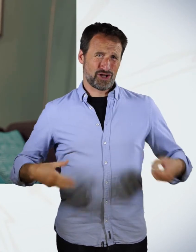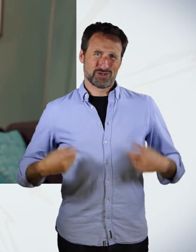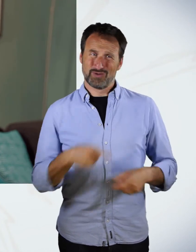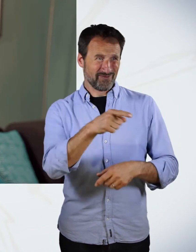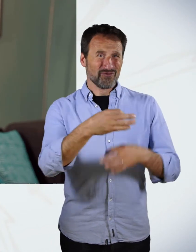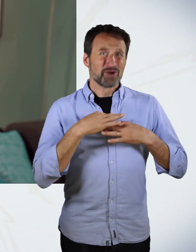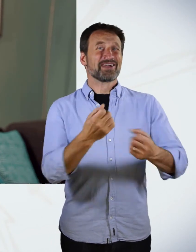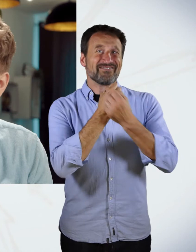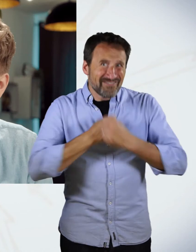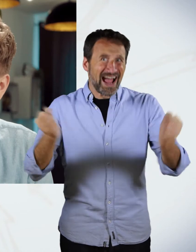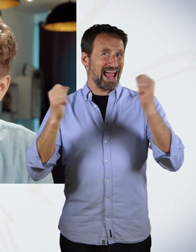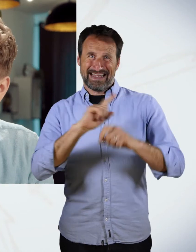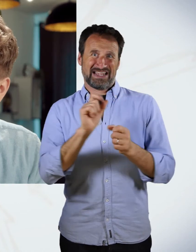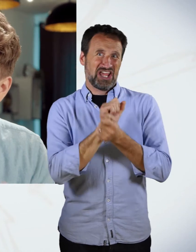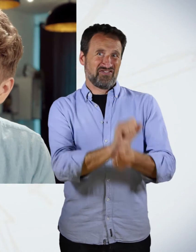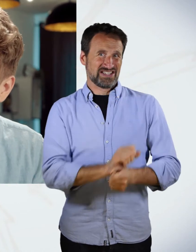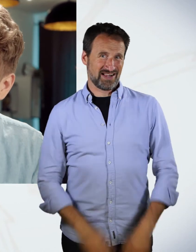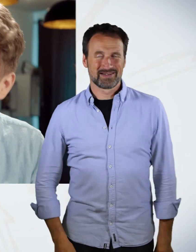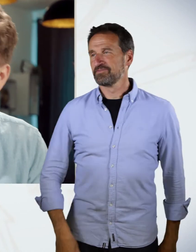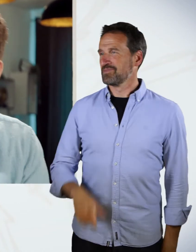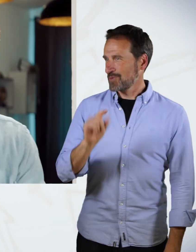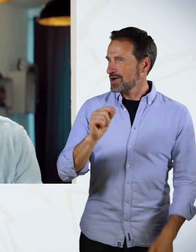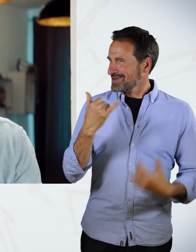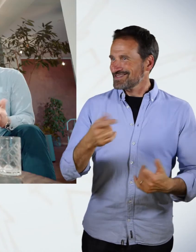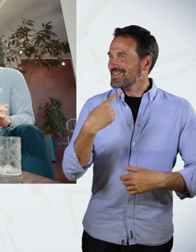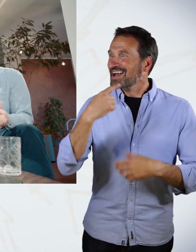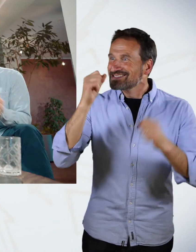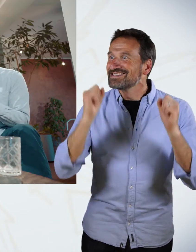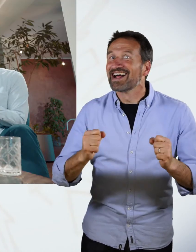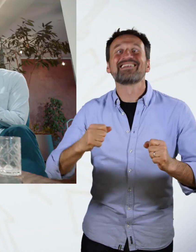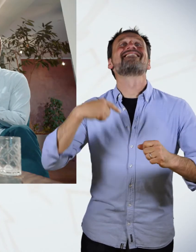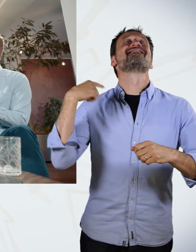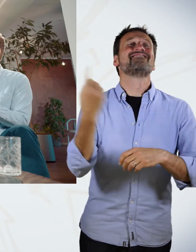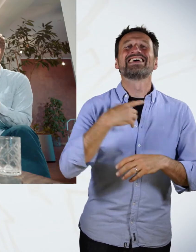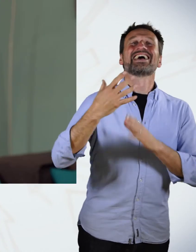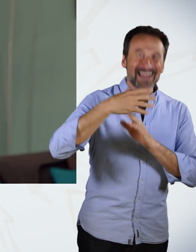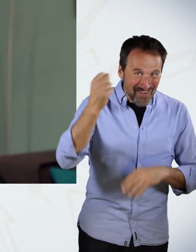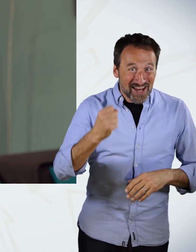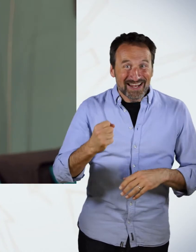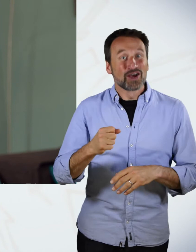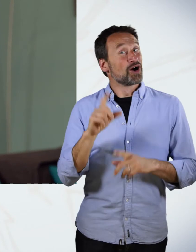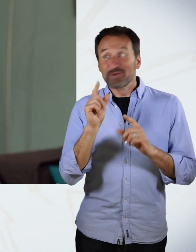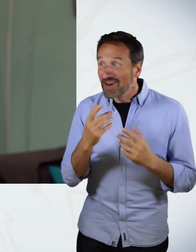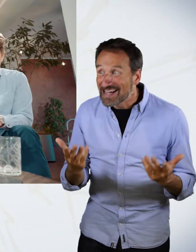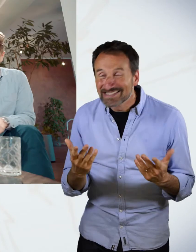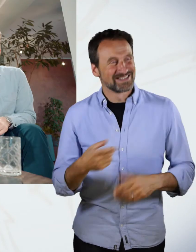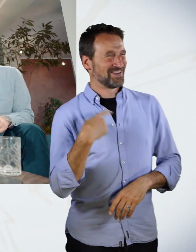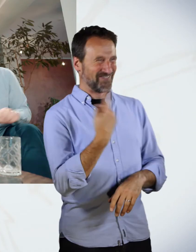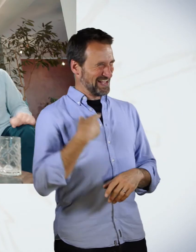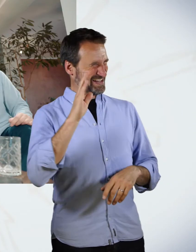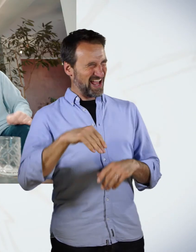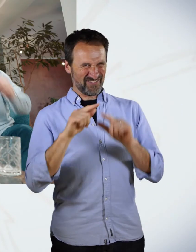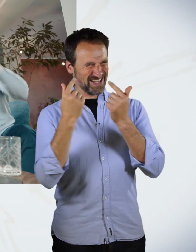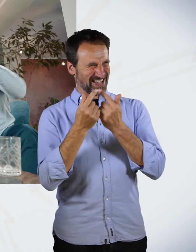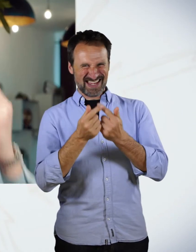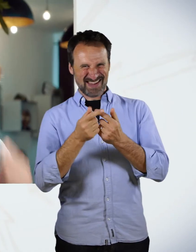Freiheit für mich. Und da können wir jetzt noch hinzunehmen, dass wir auch 2-1 gewonnen haben. Das bedeutet für uns? Richtig, wir dürfen das Team wieder bestrafen, das nächste Mal. Ja, und dann gibt es